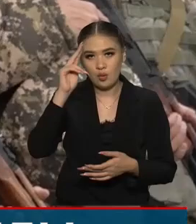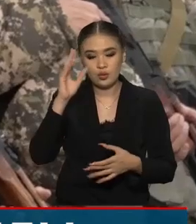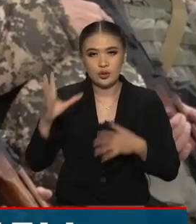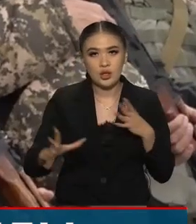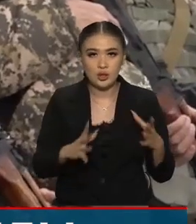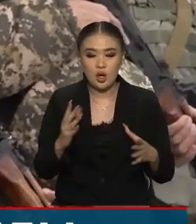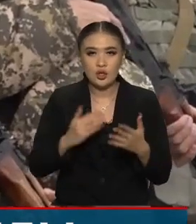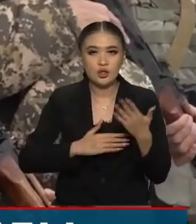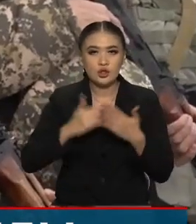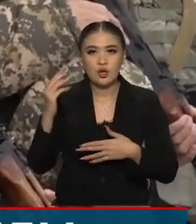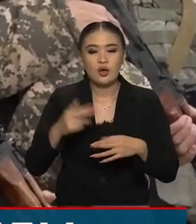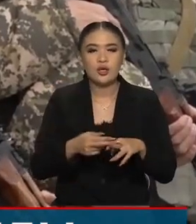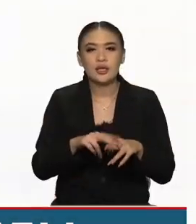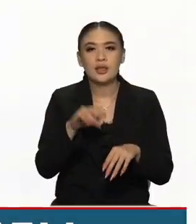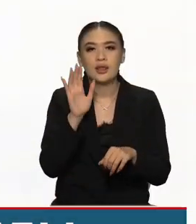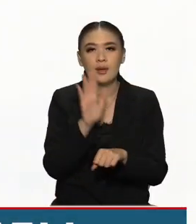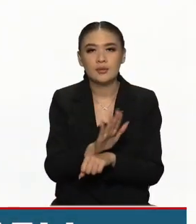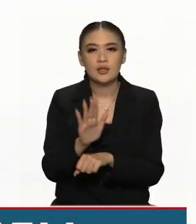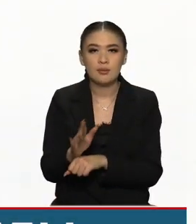Жоғарғы бас қолбасшының тапсырмасына орай